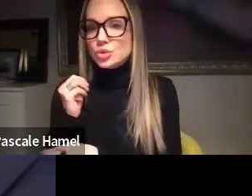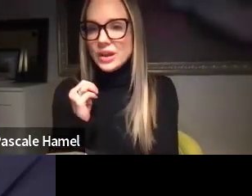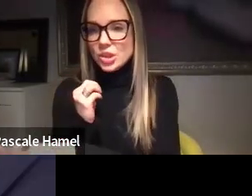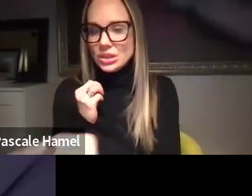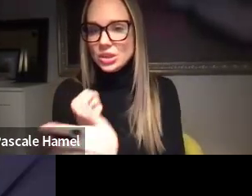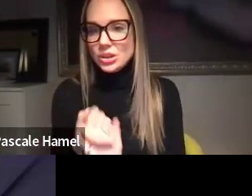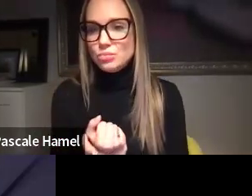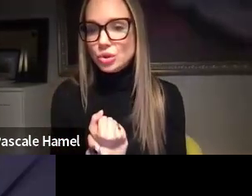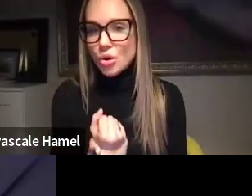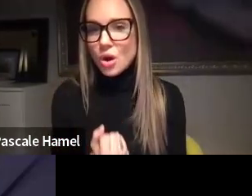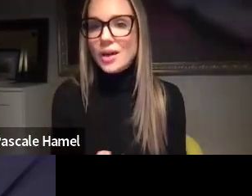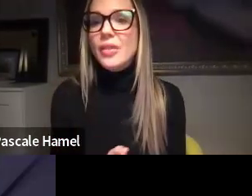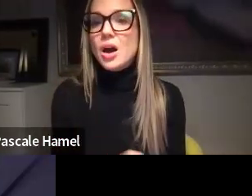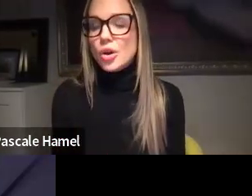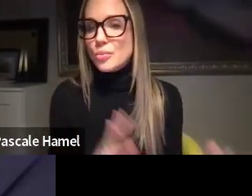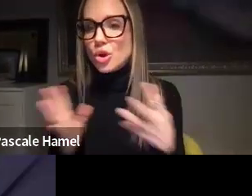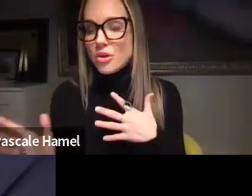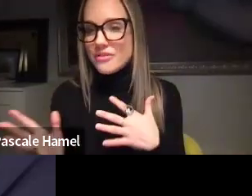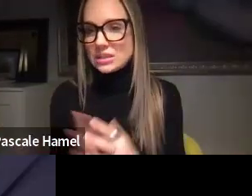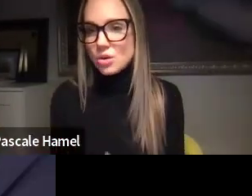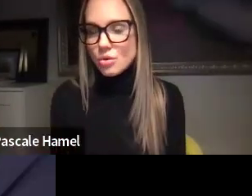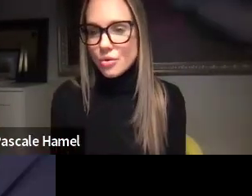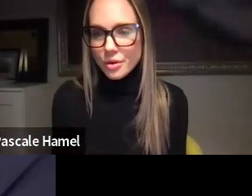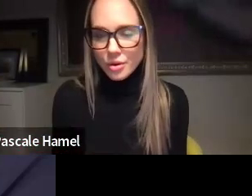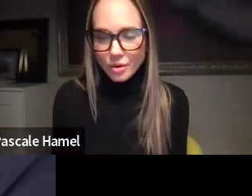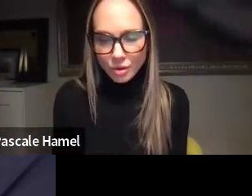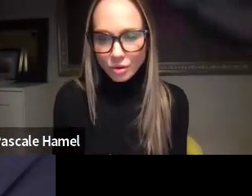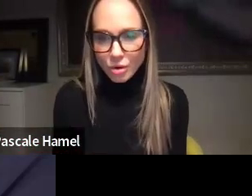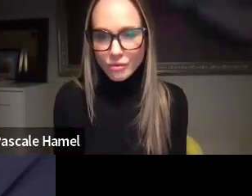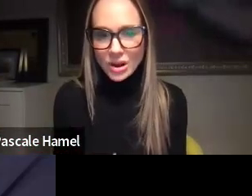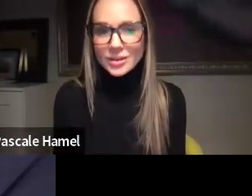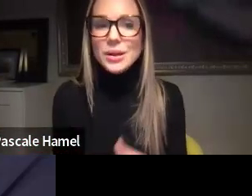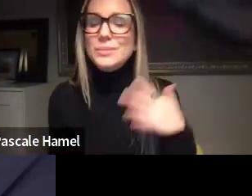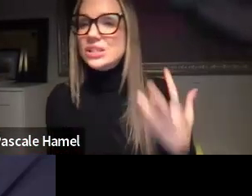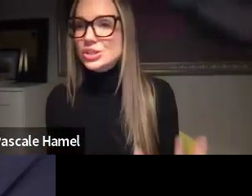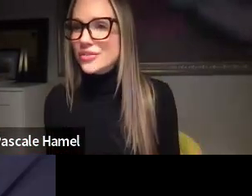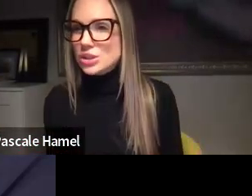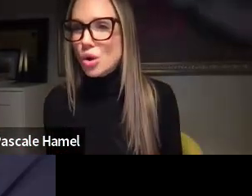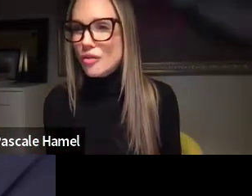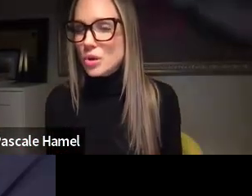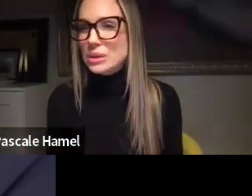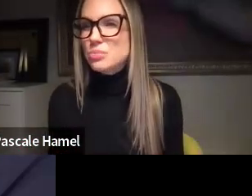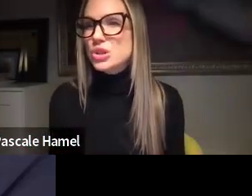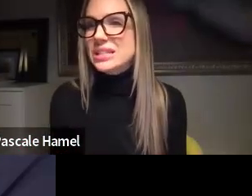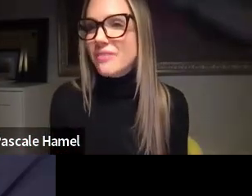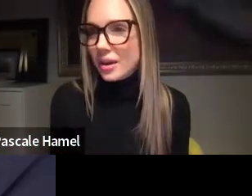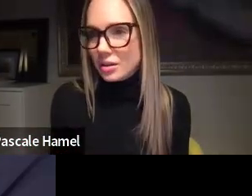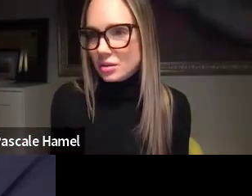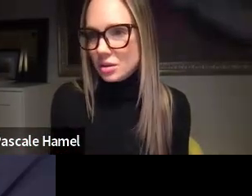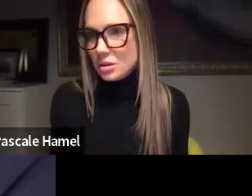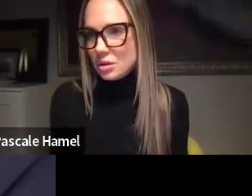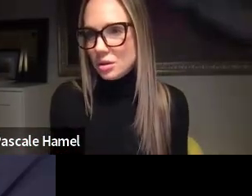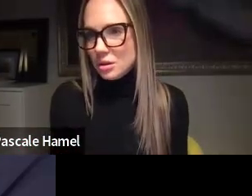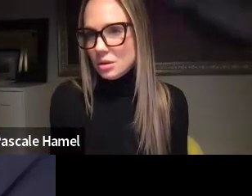Et puis souvent, il y a des boutons en or, un peu comme le veston qu'on voit là. Mais ça, c'est un veston qu'on va porter plus